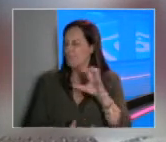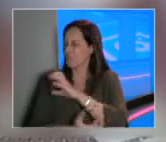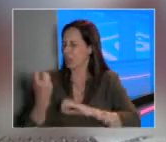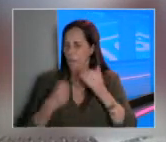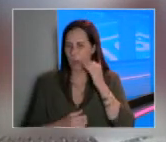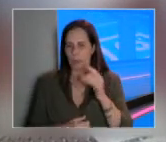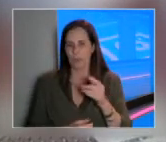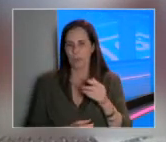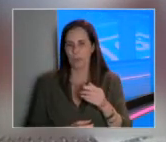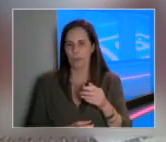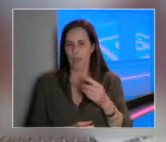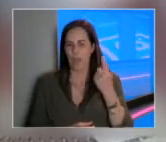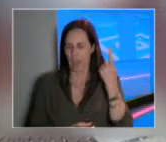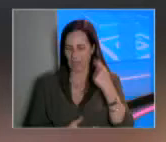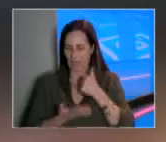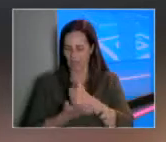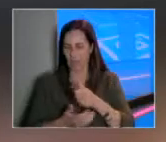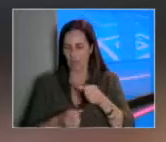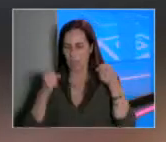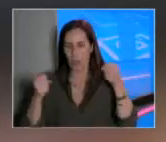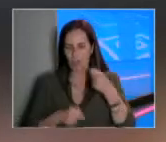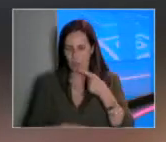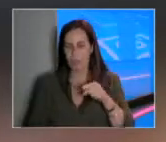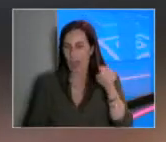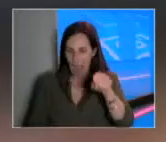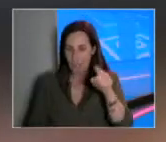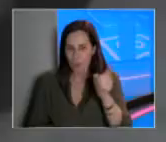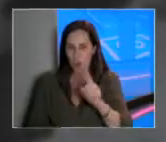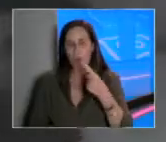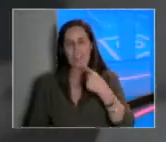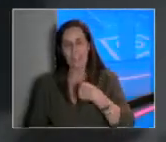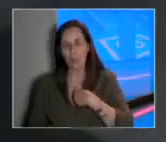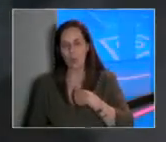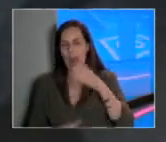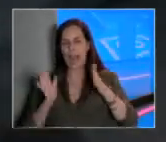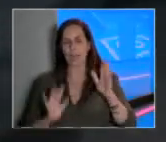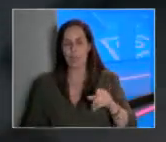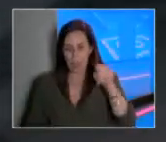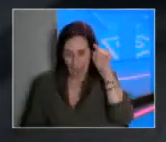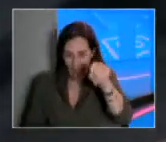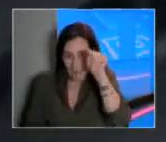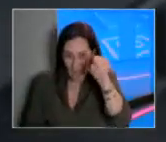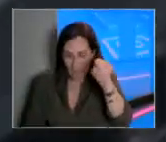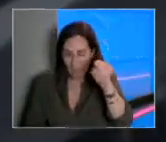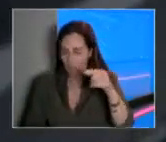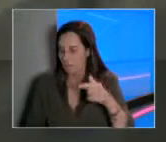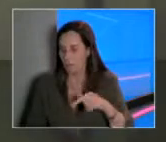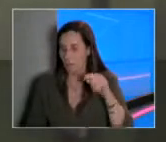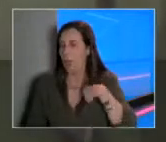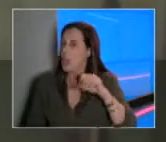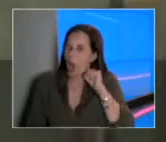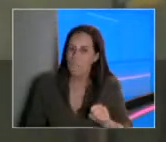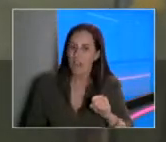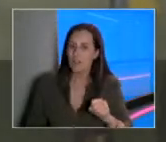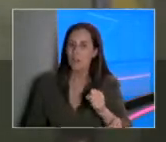בוערות. עמדה אחת הנציגות של המחאה ואמרה, אתם לא תטיפו לנו על אלימות, אתם שמתם אותנו